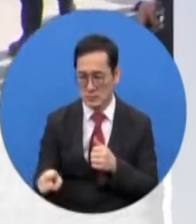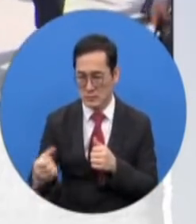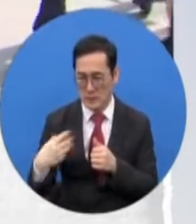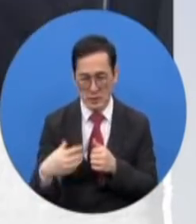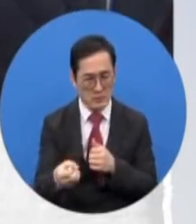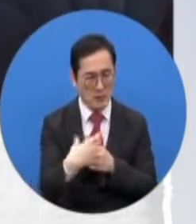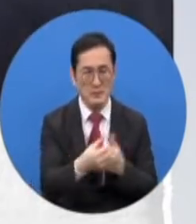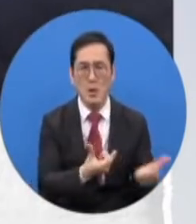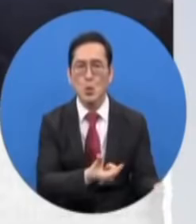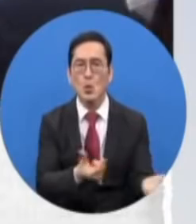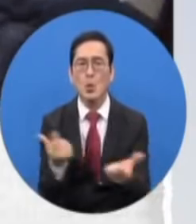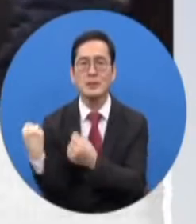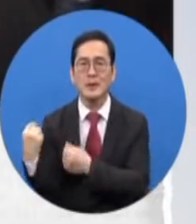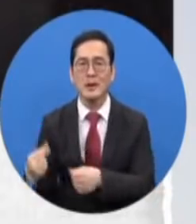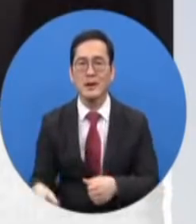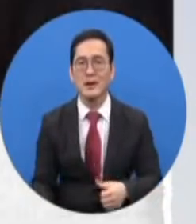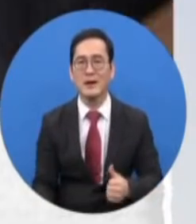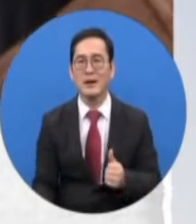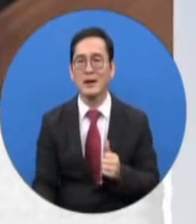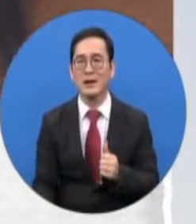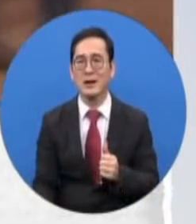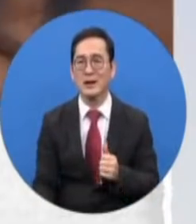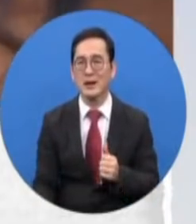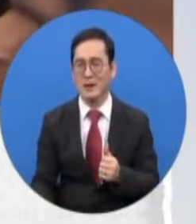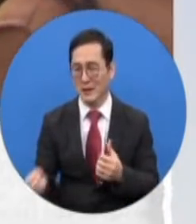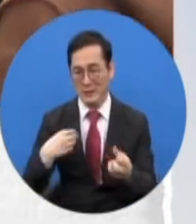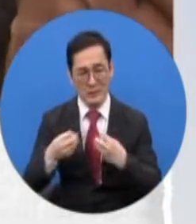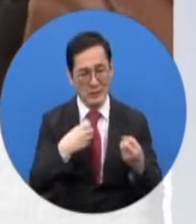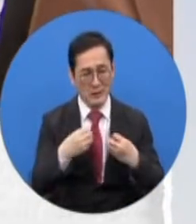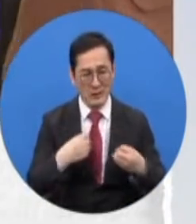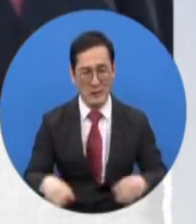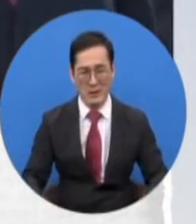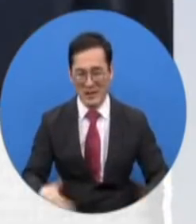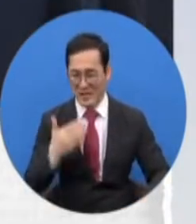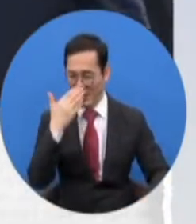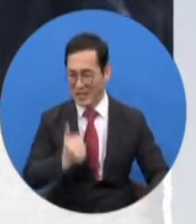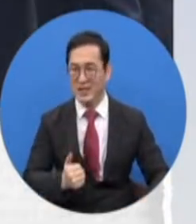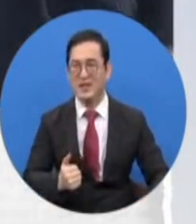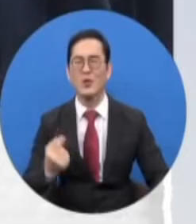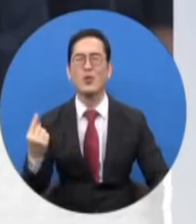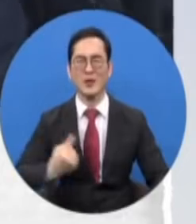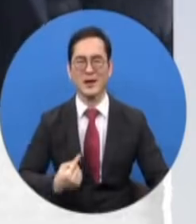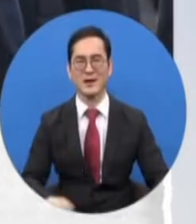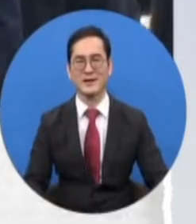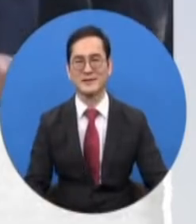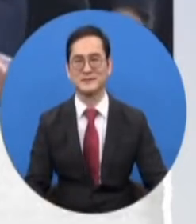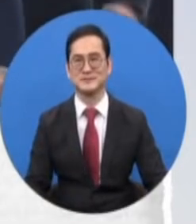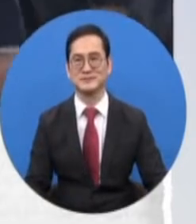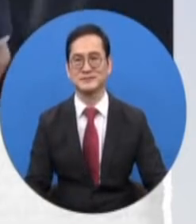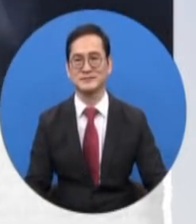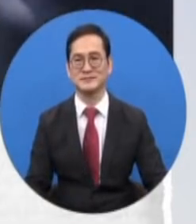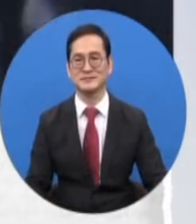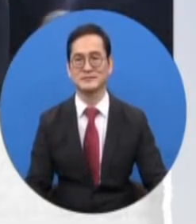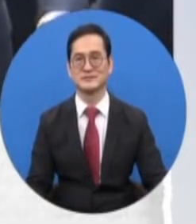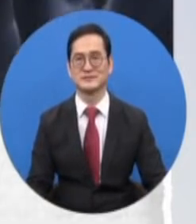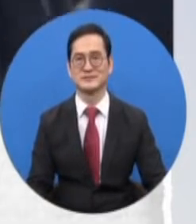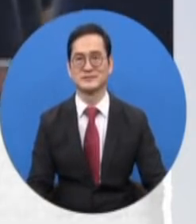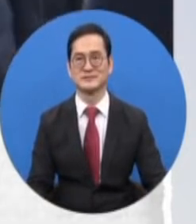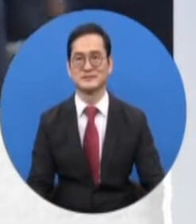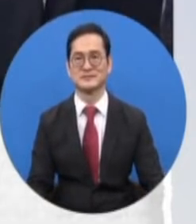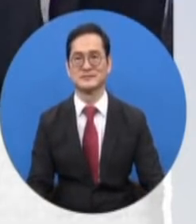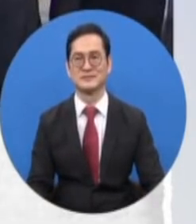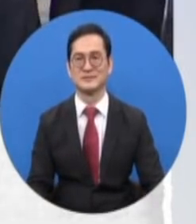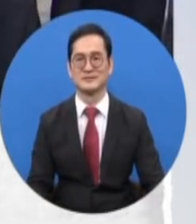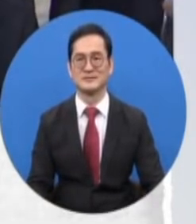얘기, 저녁 때 들었던 얘기, 오늘 아침 조찬하면서 들었던 얘기 다 똑같은 거예요. 예. 그거를 넘어가야 된다고 봅니다. 윤석열 당선인도